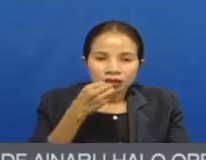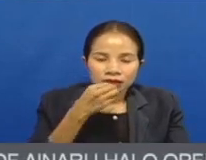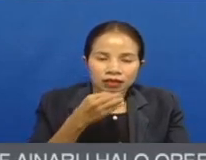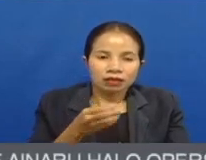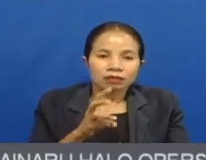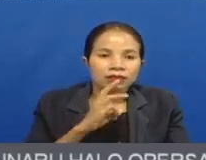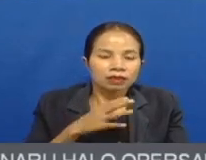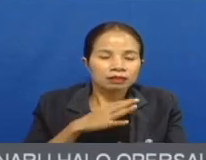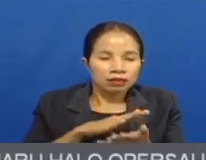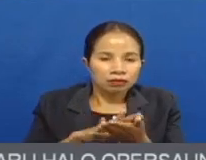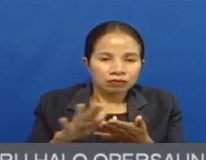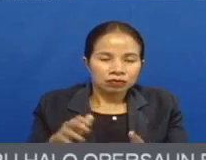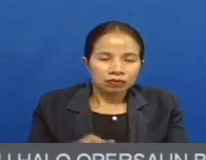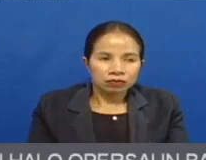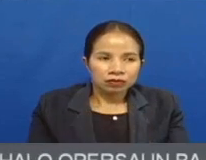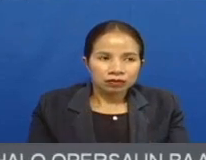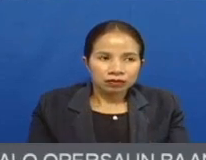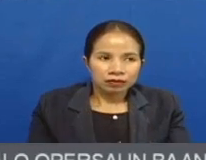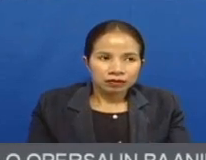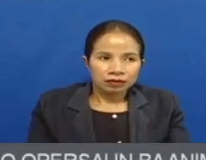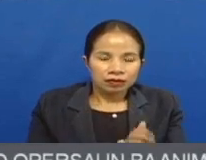nebe saudabel. Relata dit be